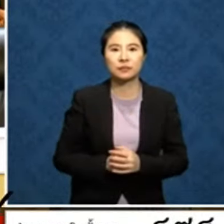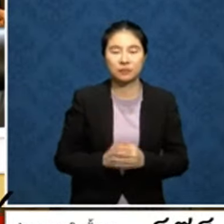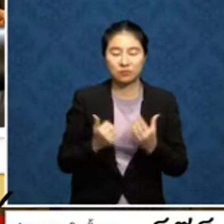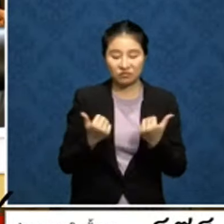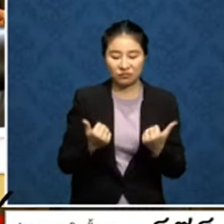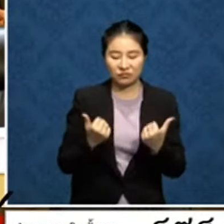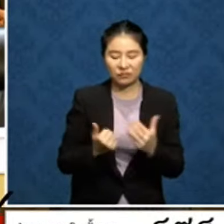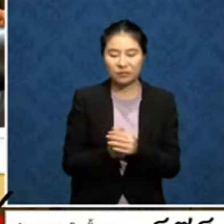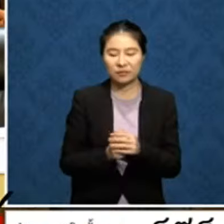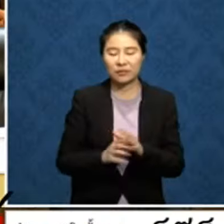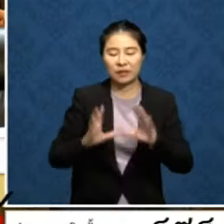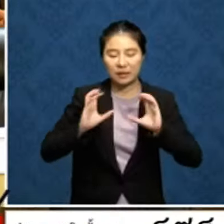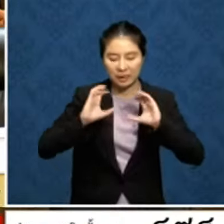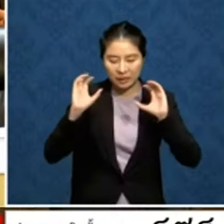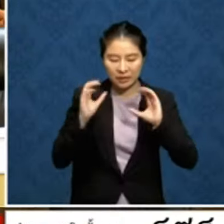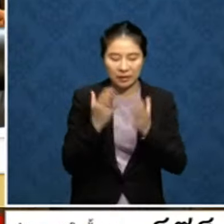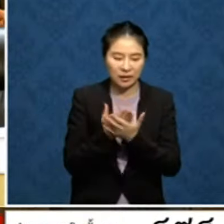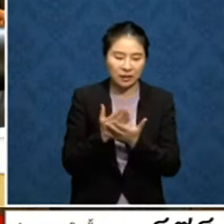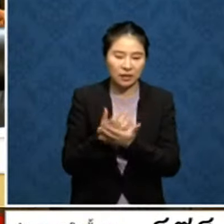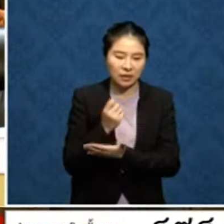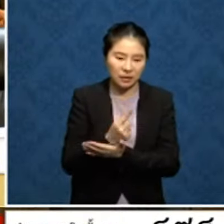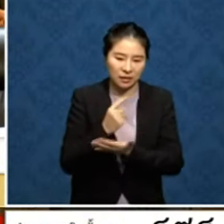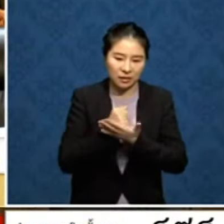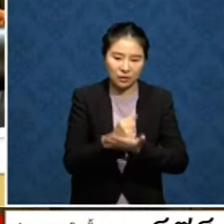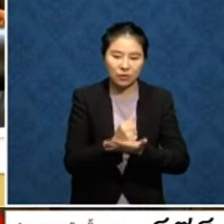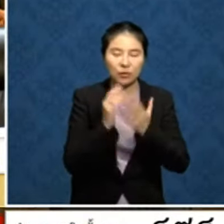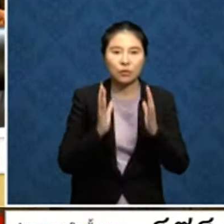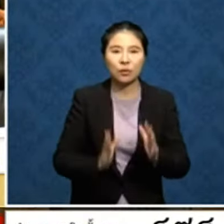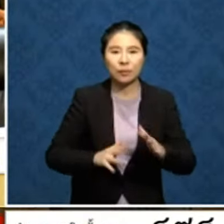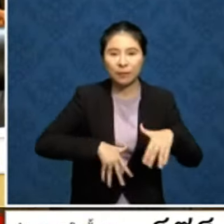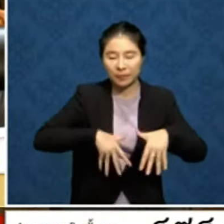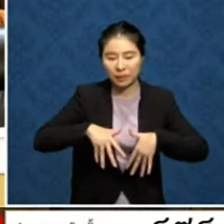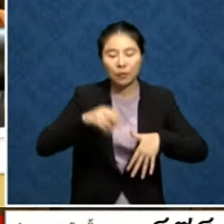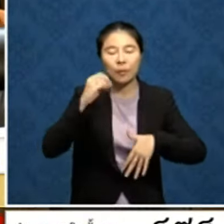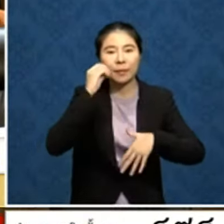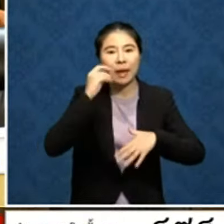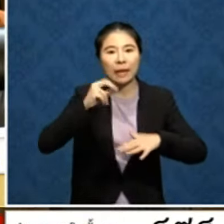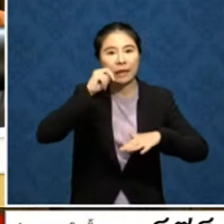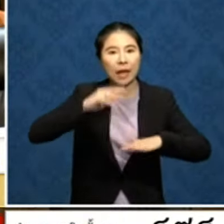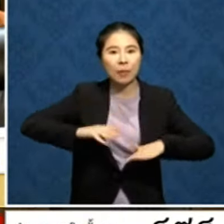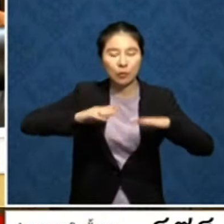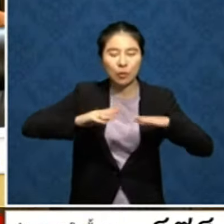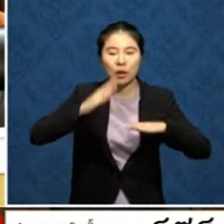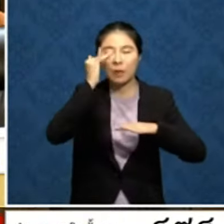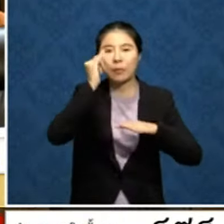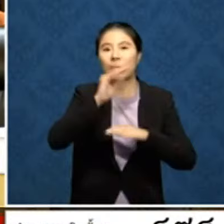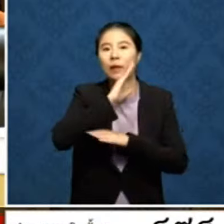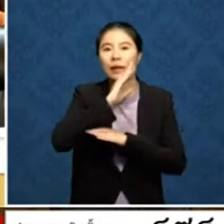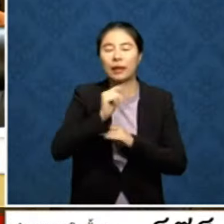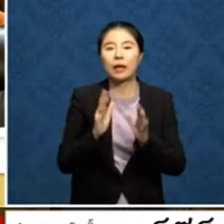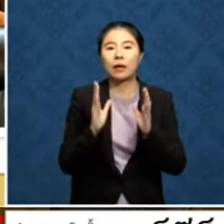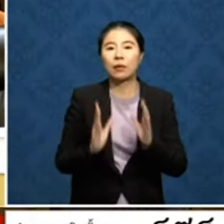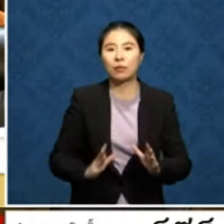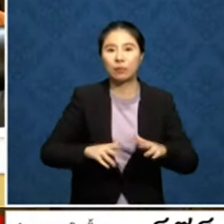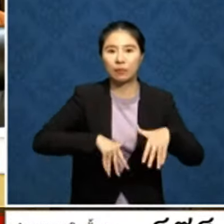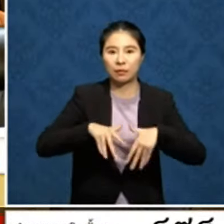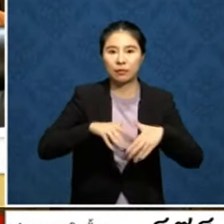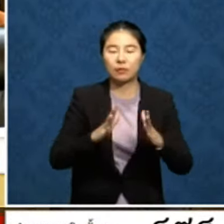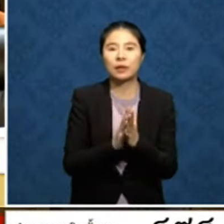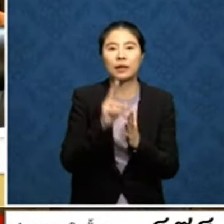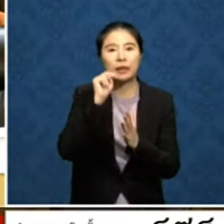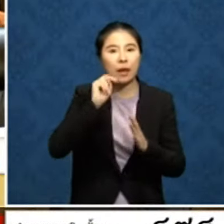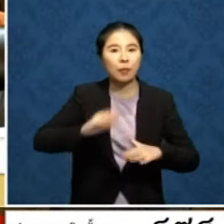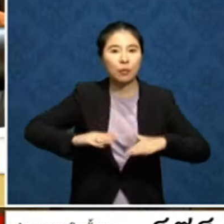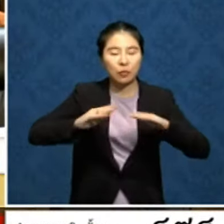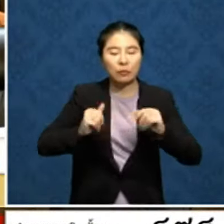ได้รับผลกระทบอย่างทันท่วงทีเพราะเมื่อประชาชนได้รับผลกระทบเขาต้องแบกรับค่าใช้จ่ายที่ไม่ได้